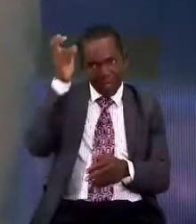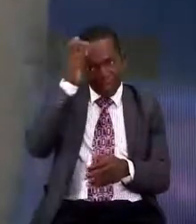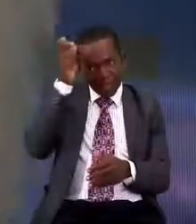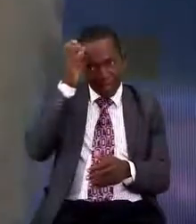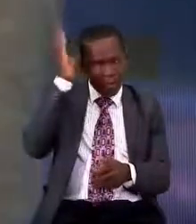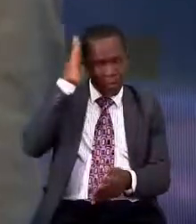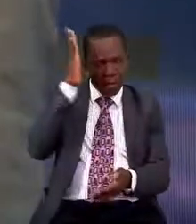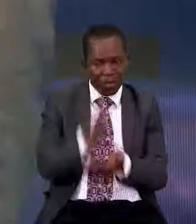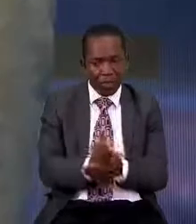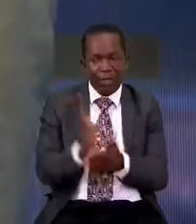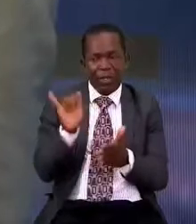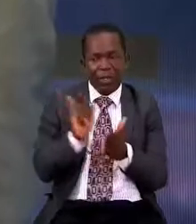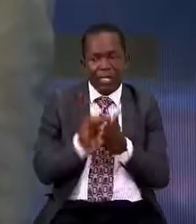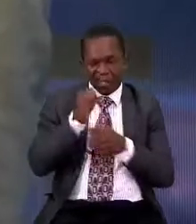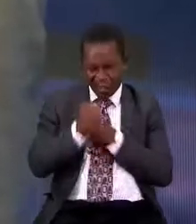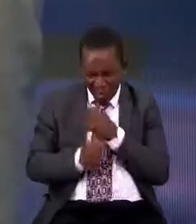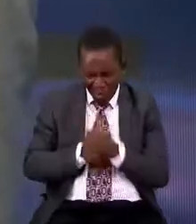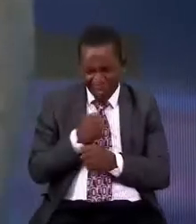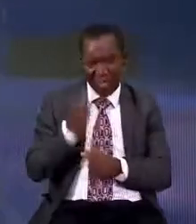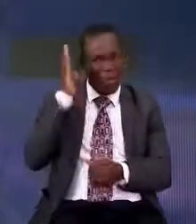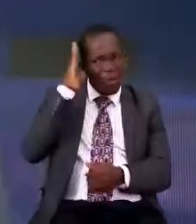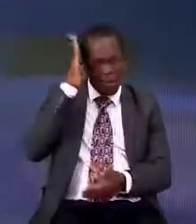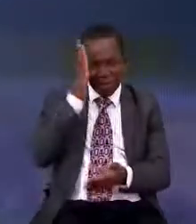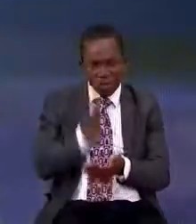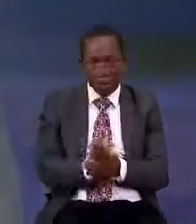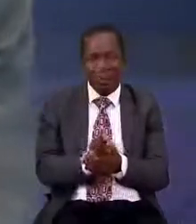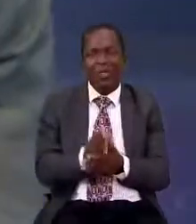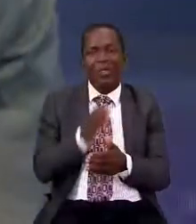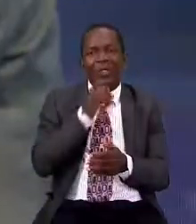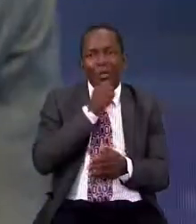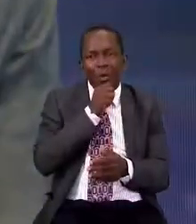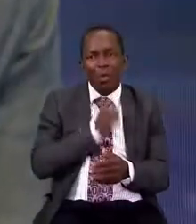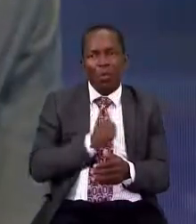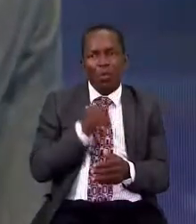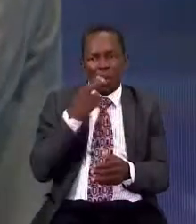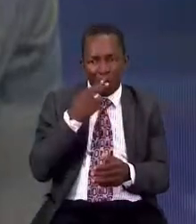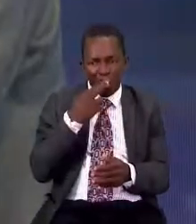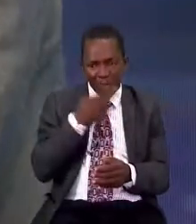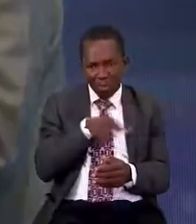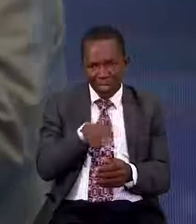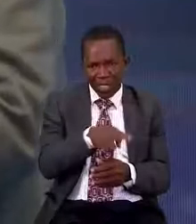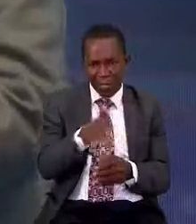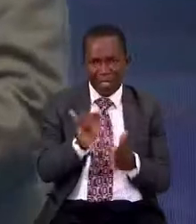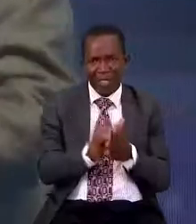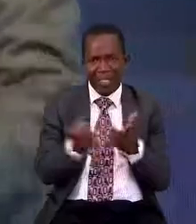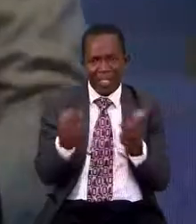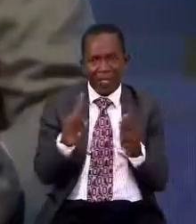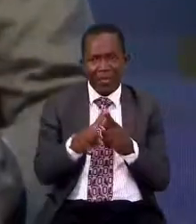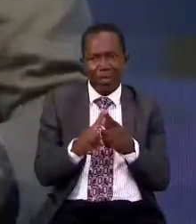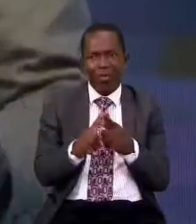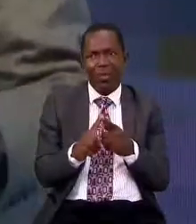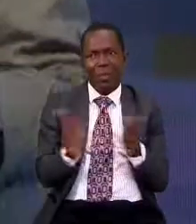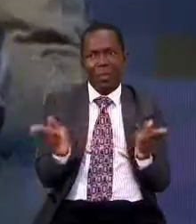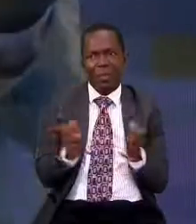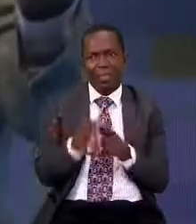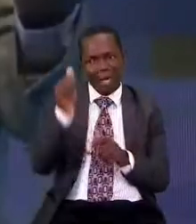Ouais, l'ancien serpent qui était allé au jardin d'Éden et dit mange ceci.